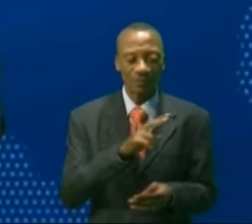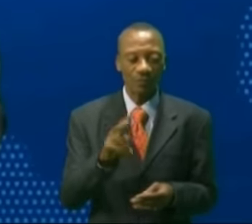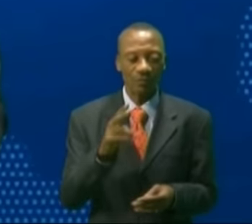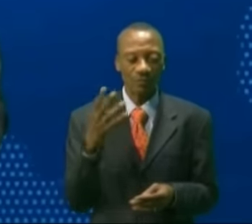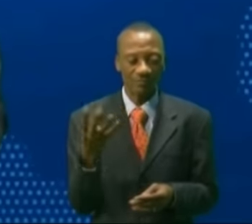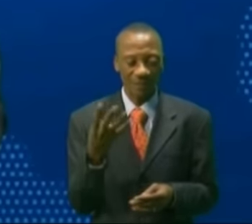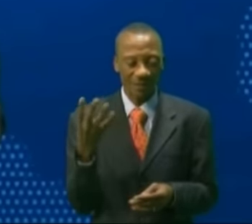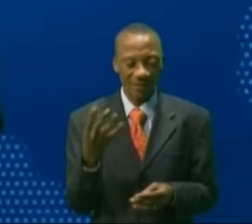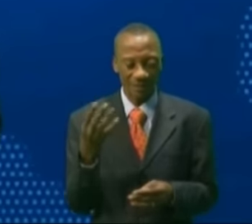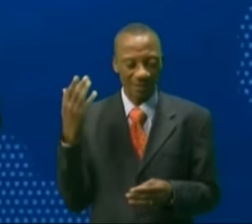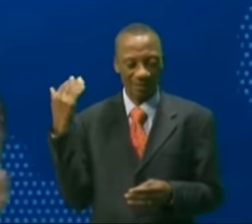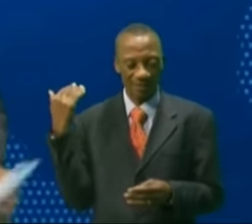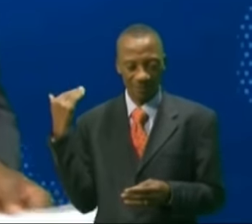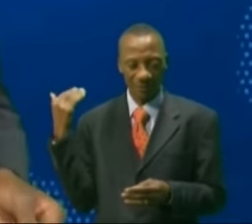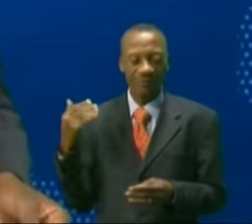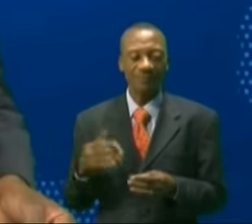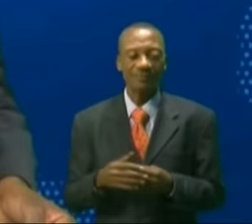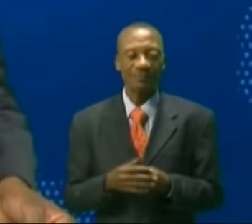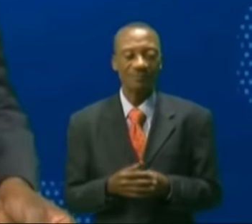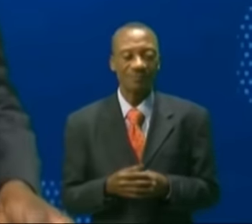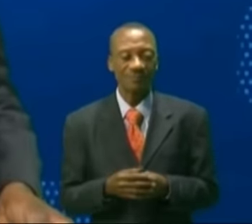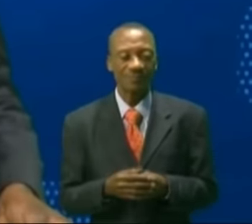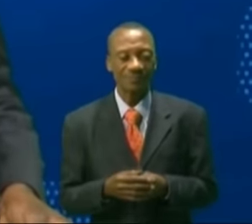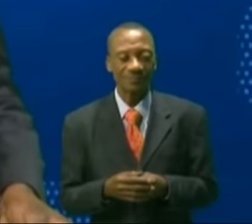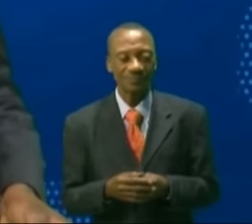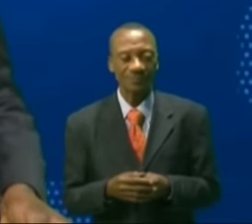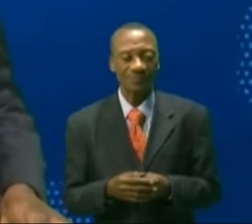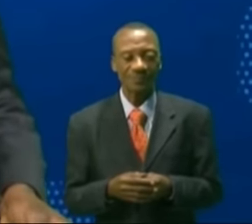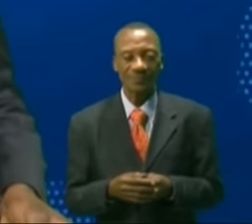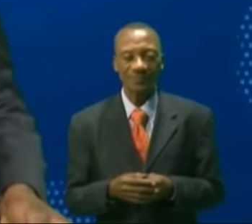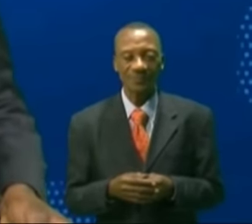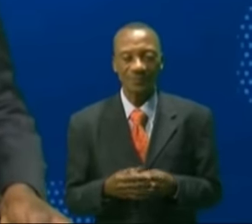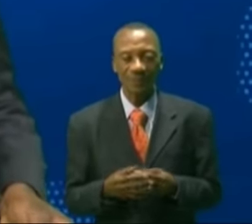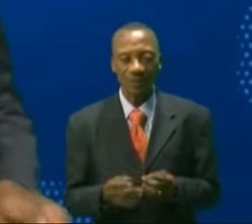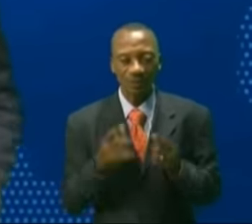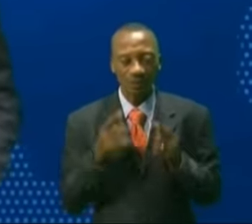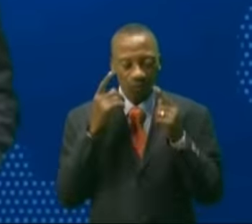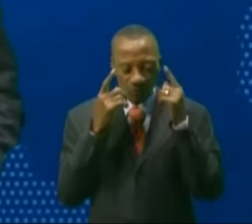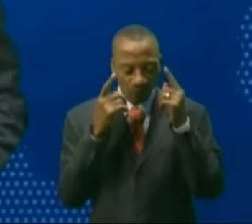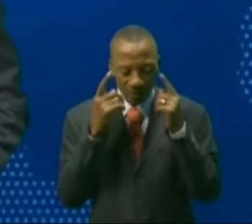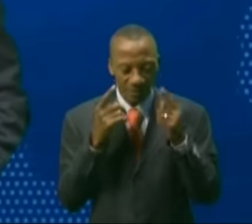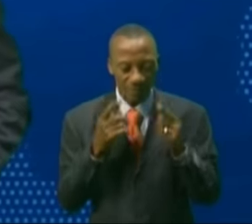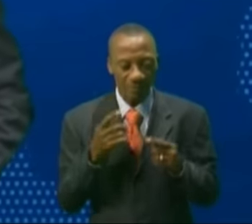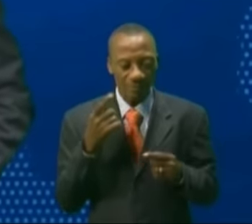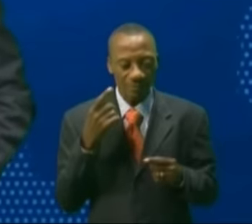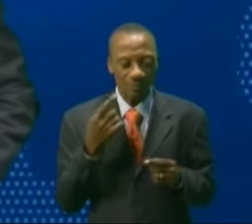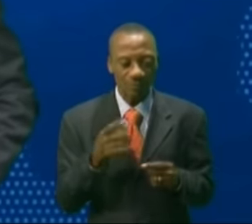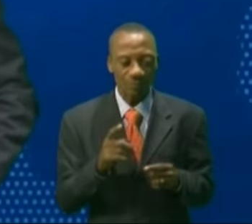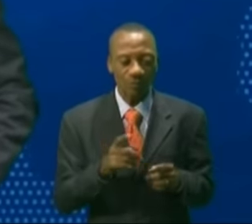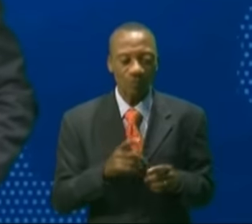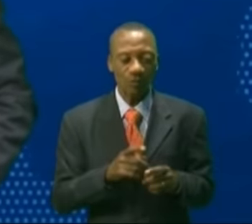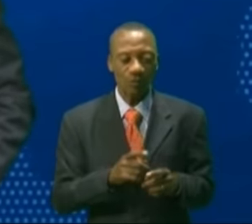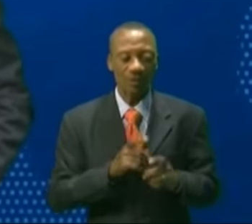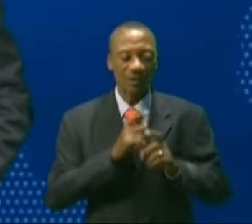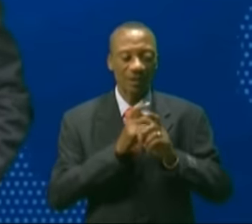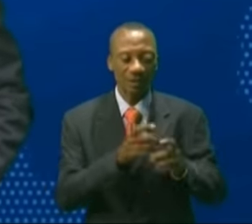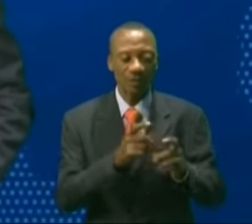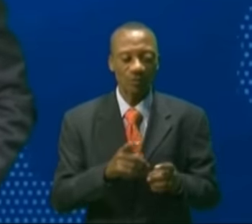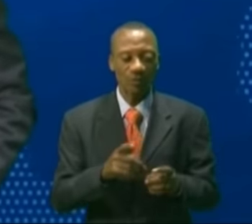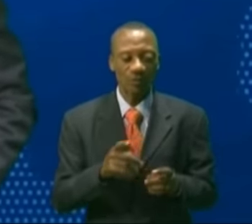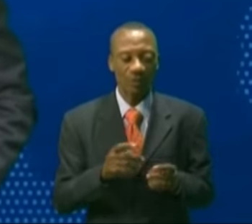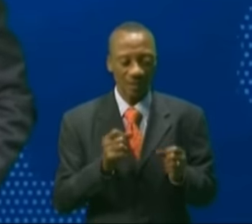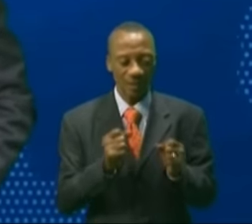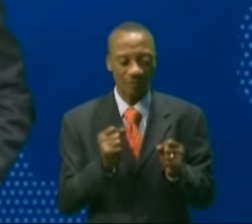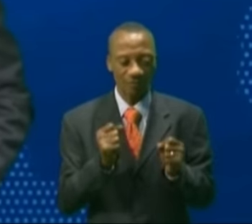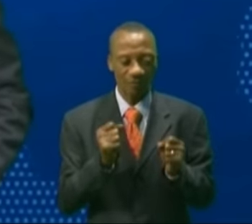d'un groupe d'inciviques armés, soucieux de récompenser le sens élevé du patriotisme, du